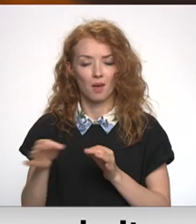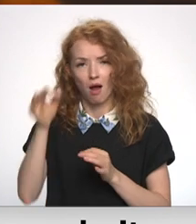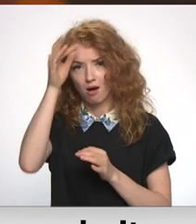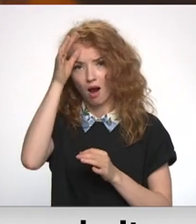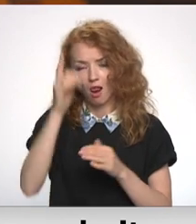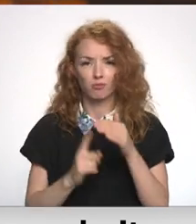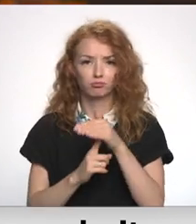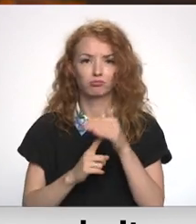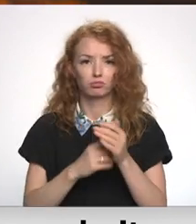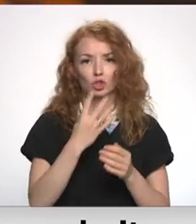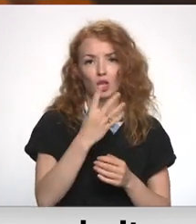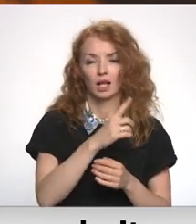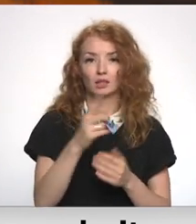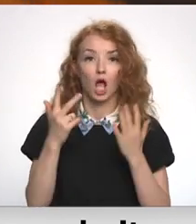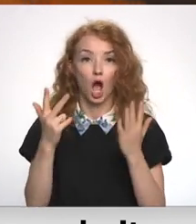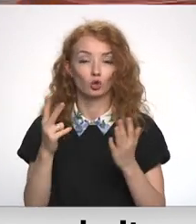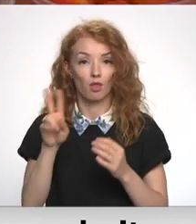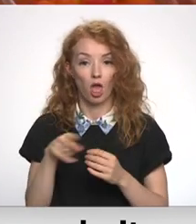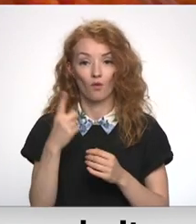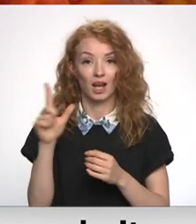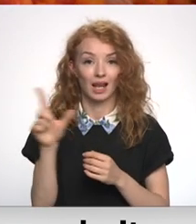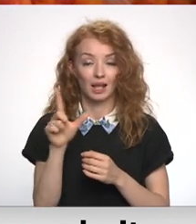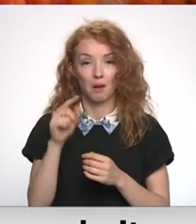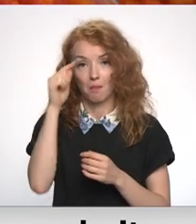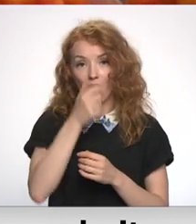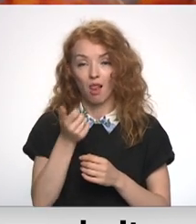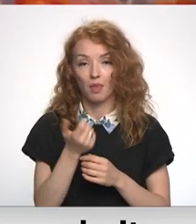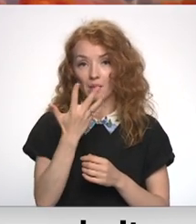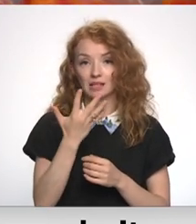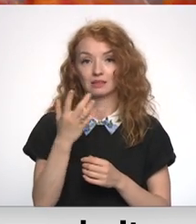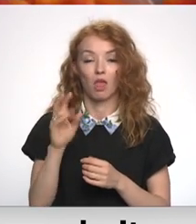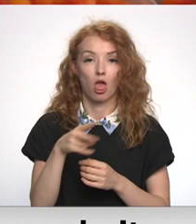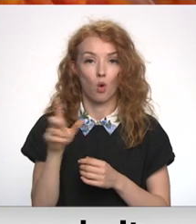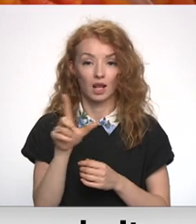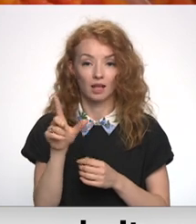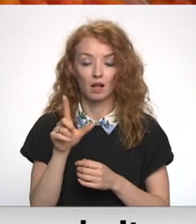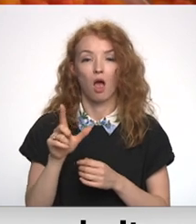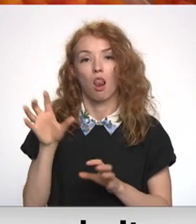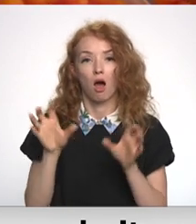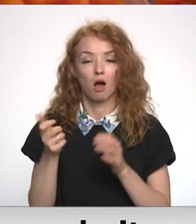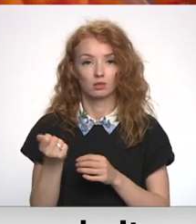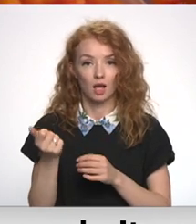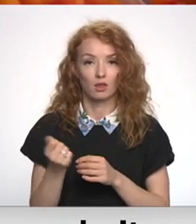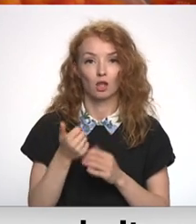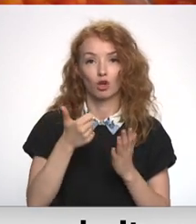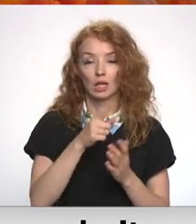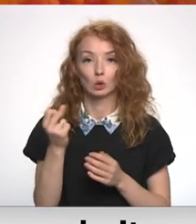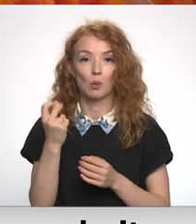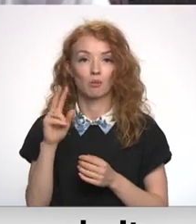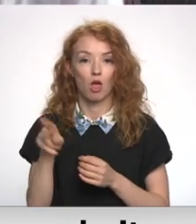Gailenes vidē no 4 līdz 8 eiro litrā, mellenes 5 eiro litrā, lācenes no 6 līdz pat 12 eiro